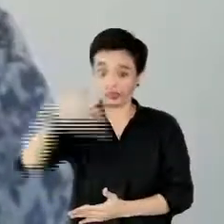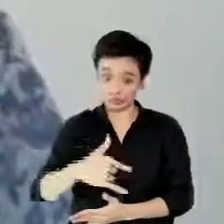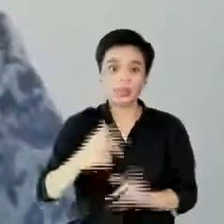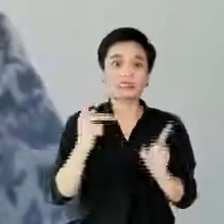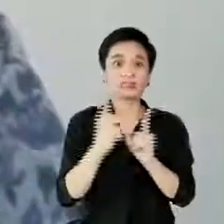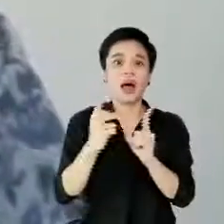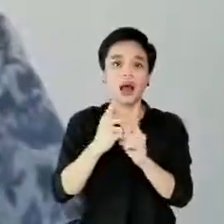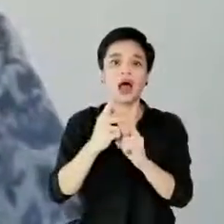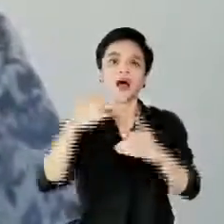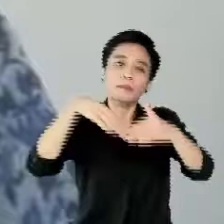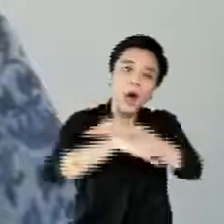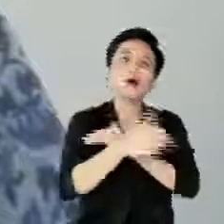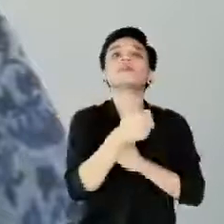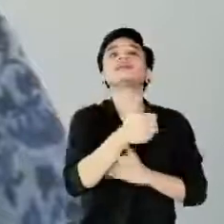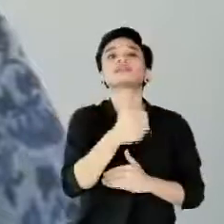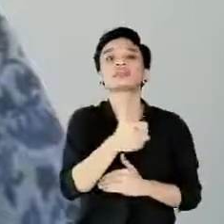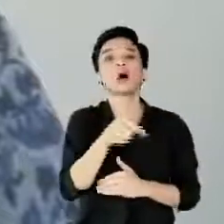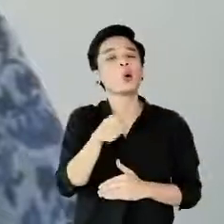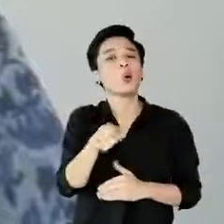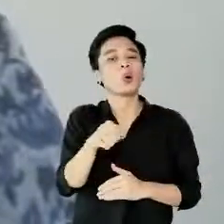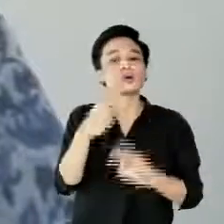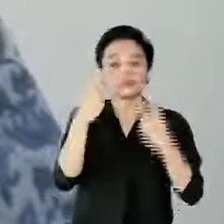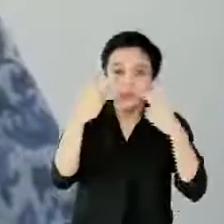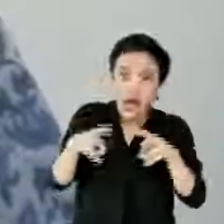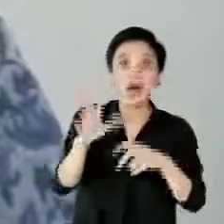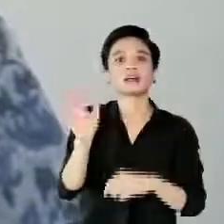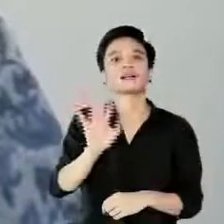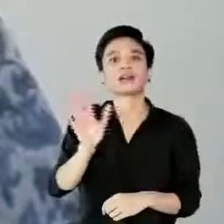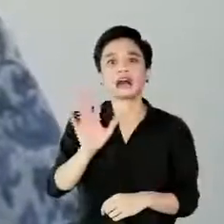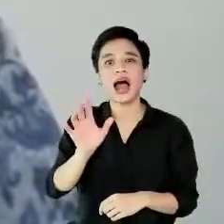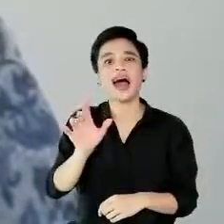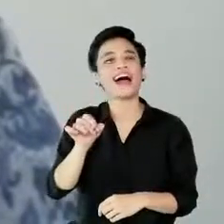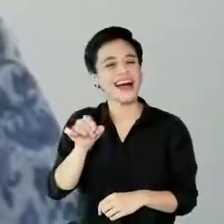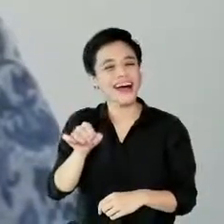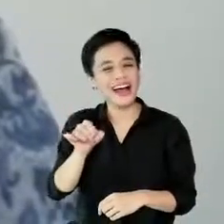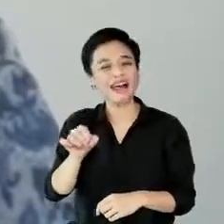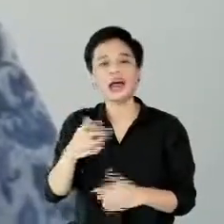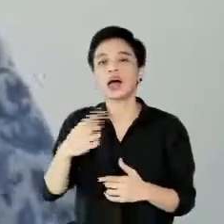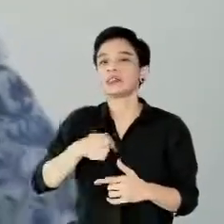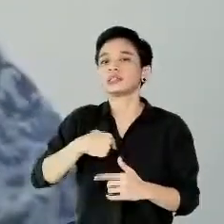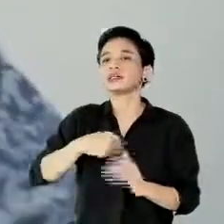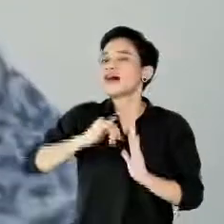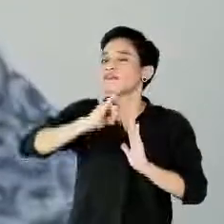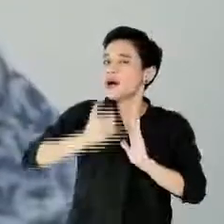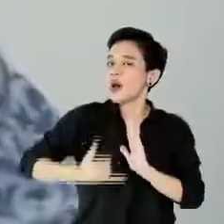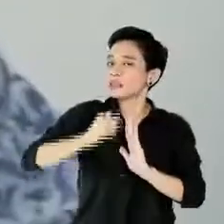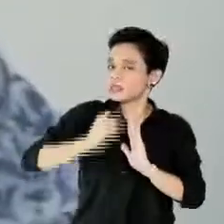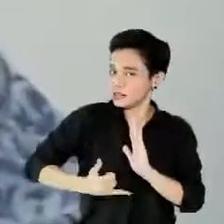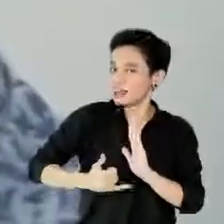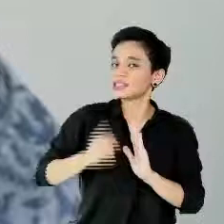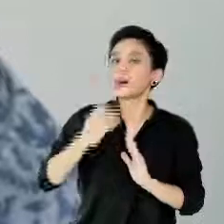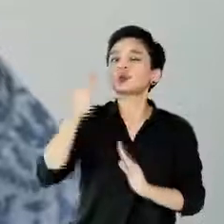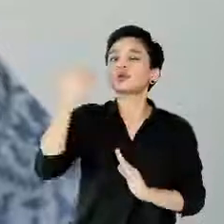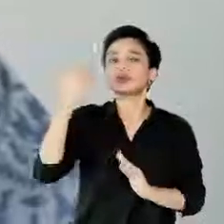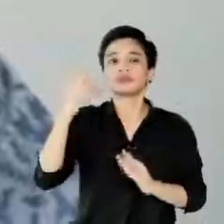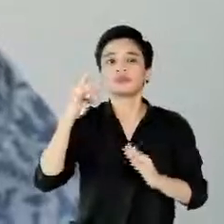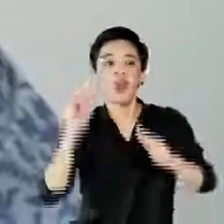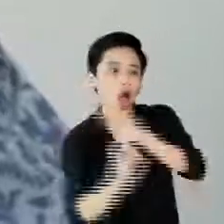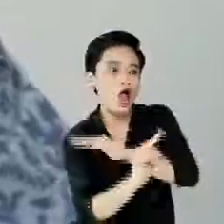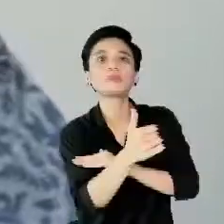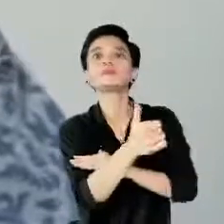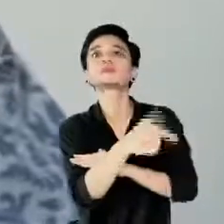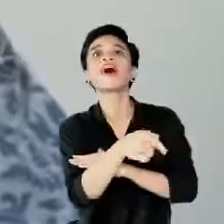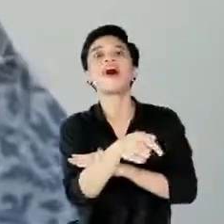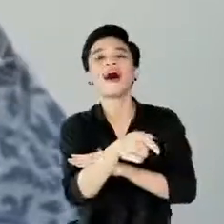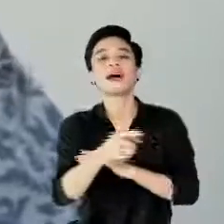Jadi ini juga di bagian daripada evaluasi berterus penerus dari saya kira sampai saat ini tidak